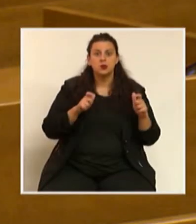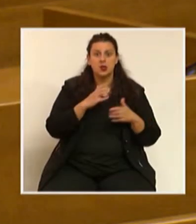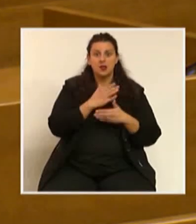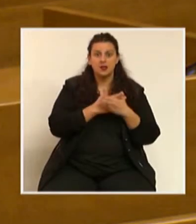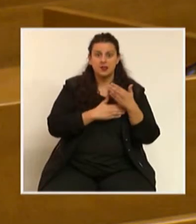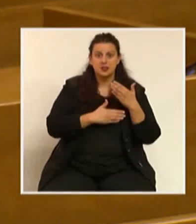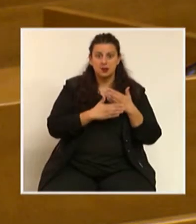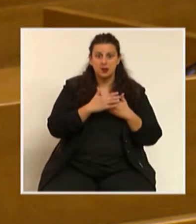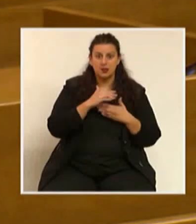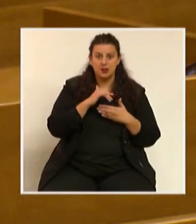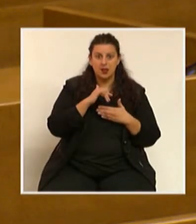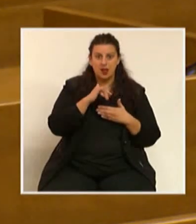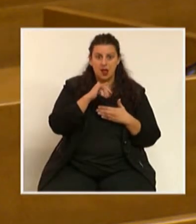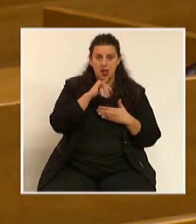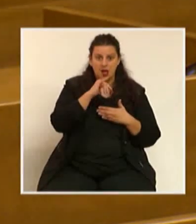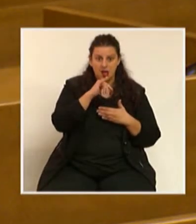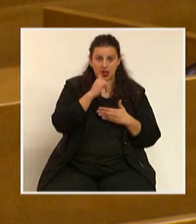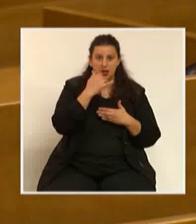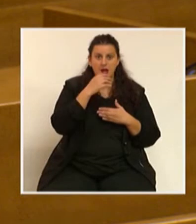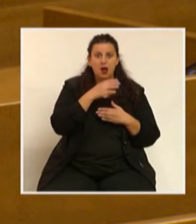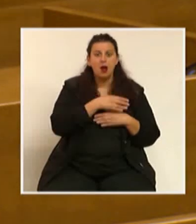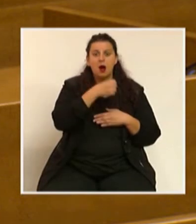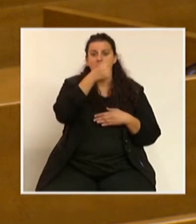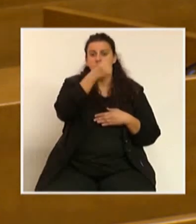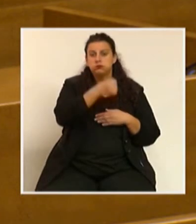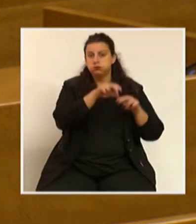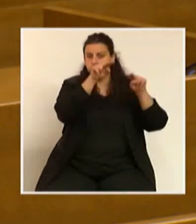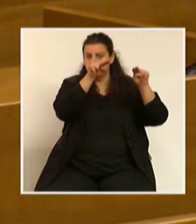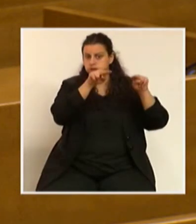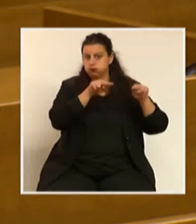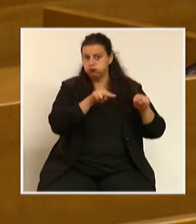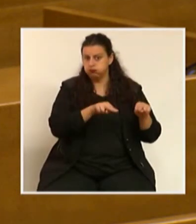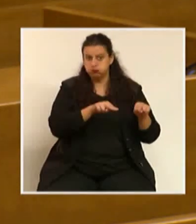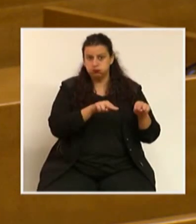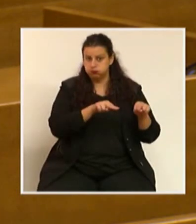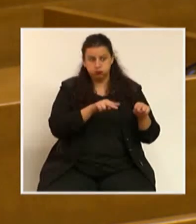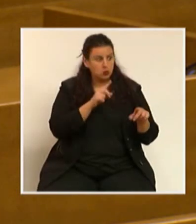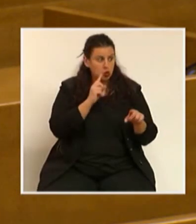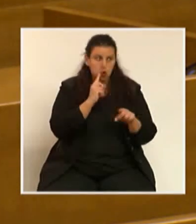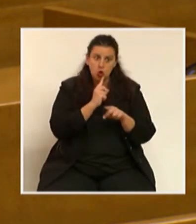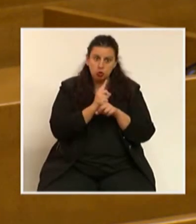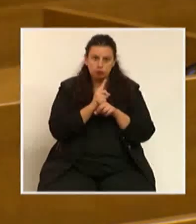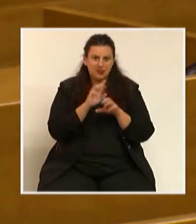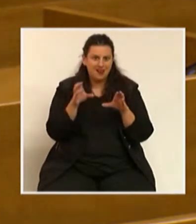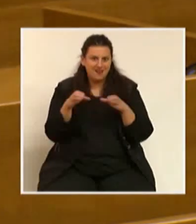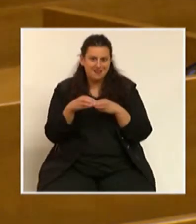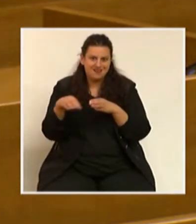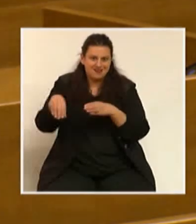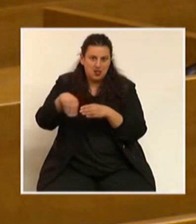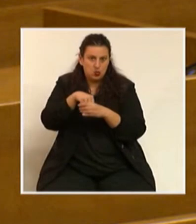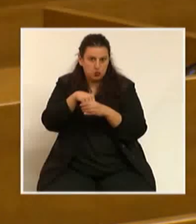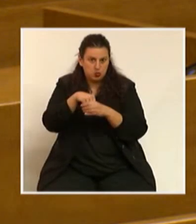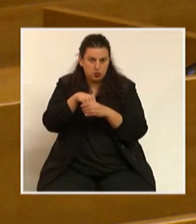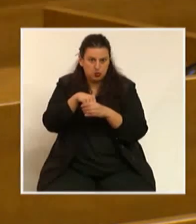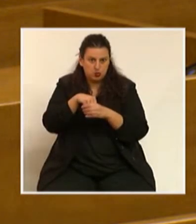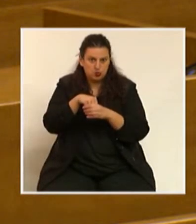Popular amb síndrome de Down, que varen dir a principi de la legislatura, no? La gran fita que